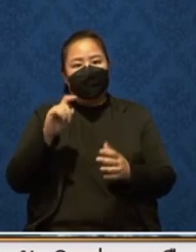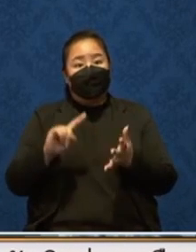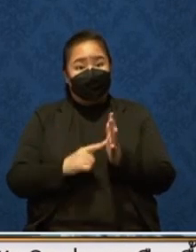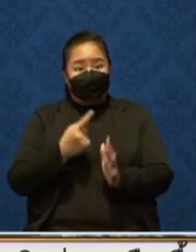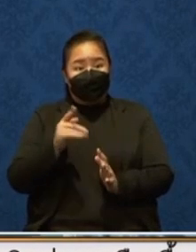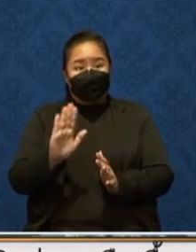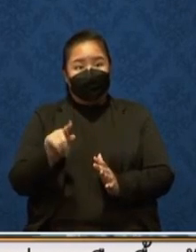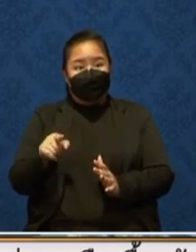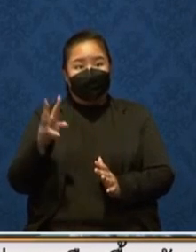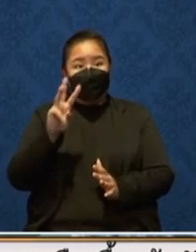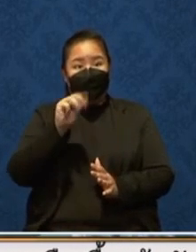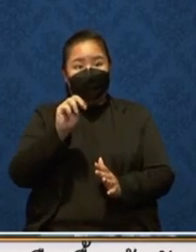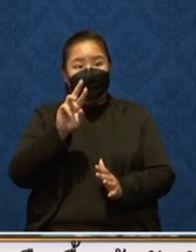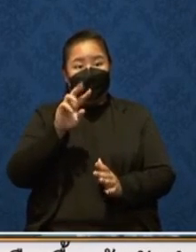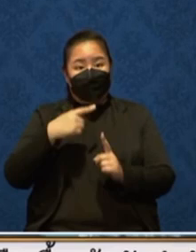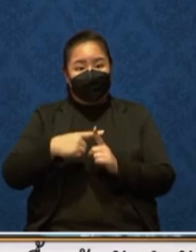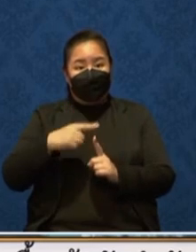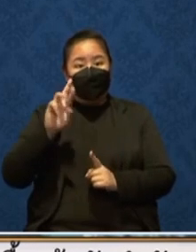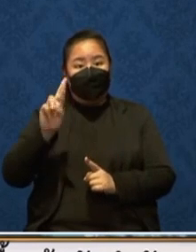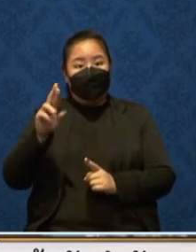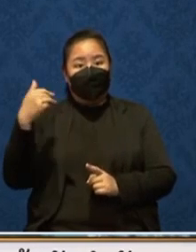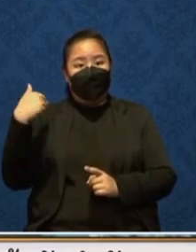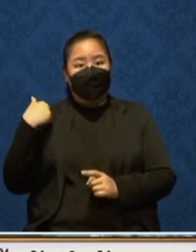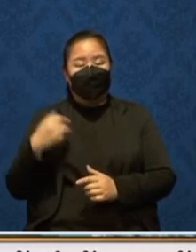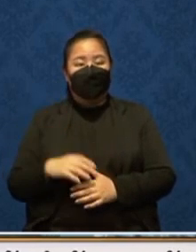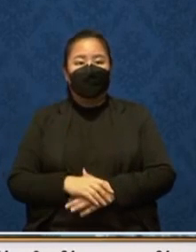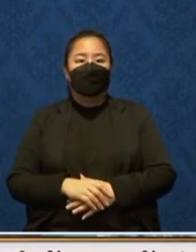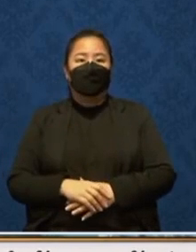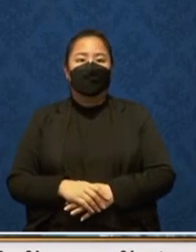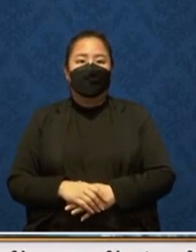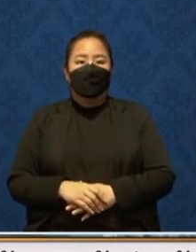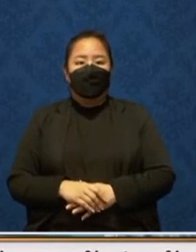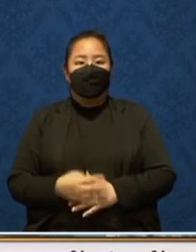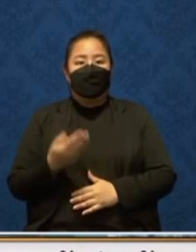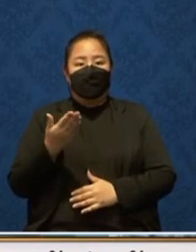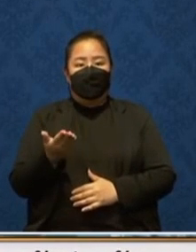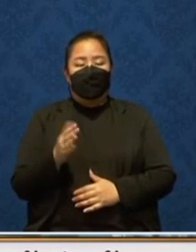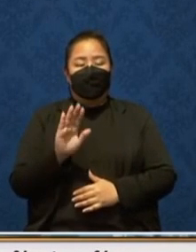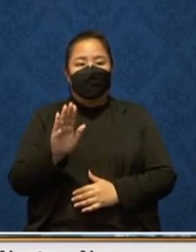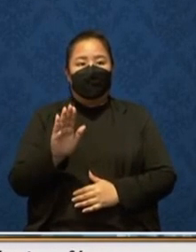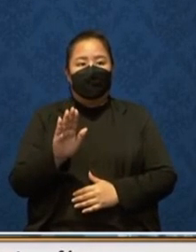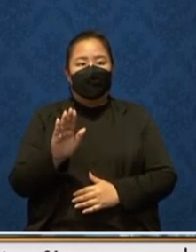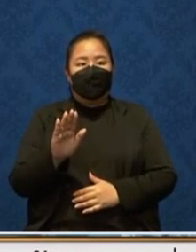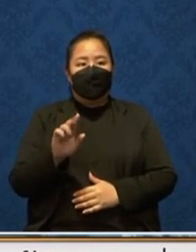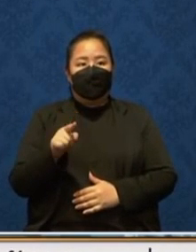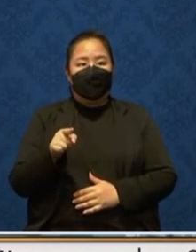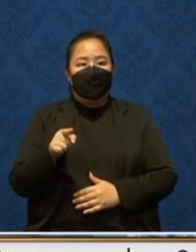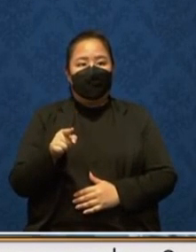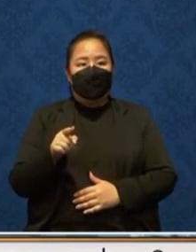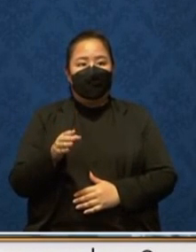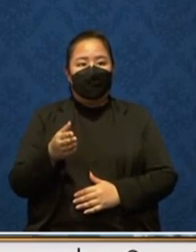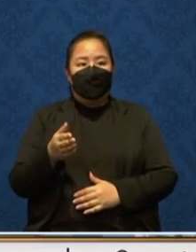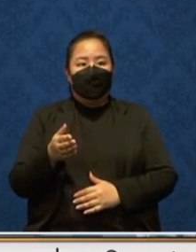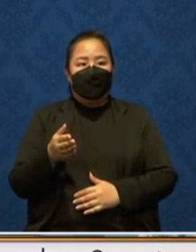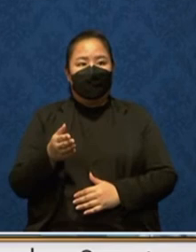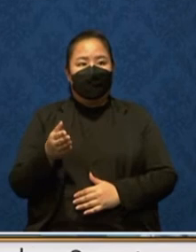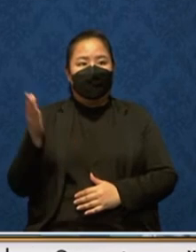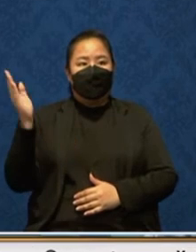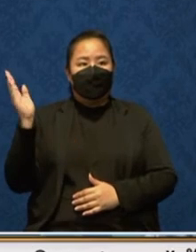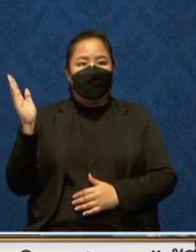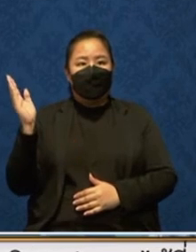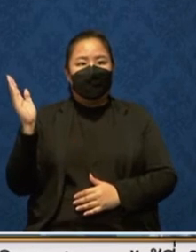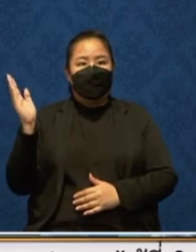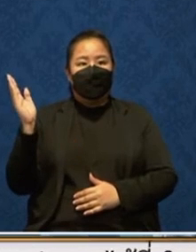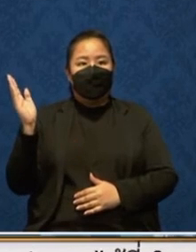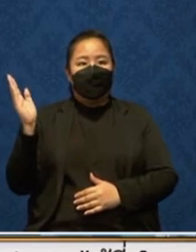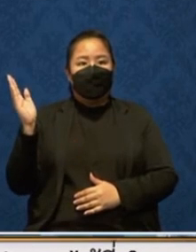กของการทำ MR นะครับอี้เปกรณีของ Land Bridge กระบีขนอม หรอว่ทเรีกั